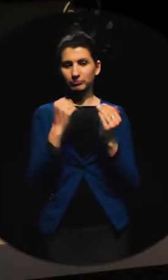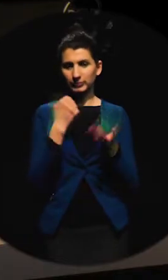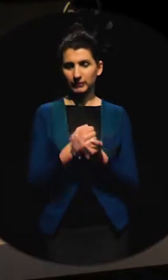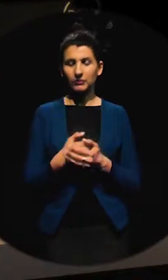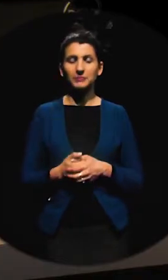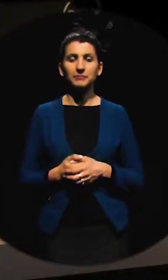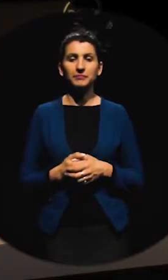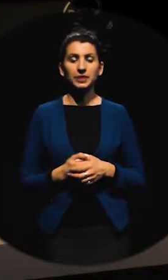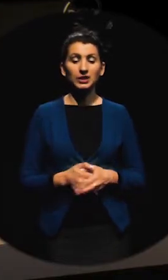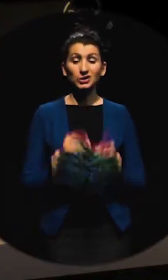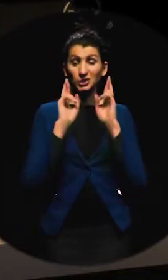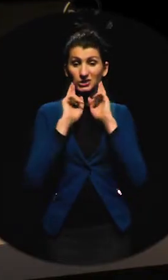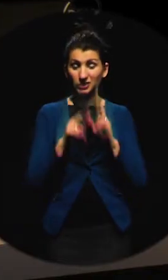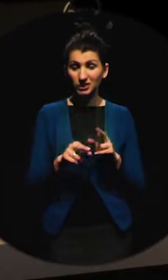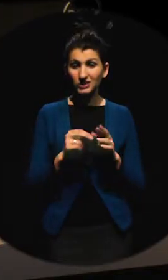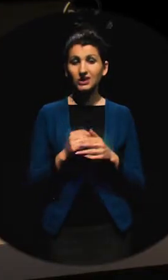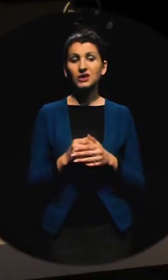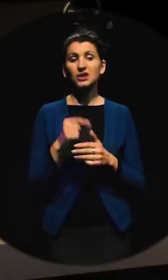I rzeczywiście